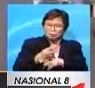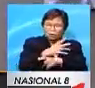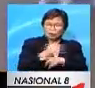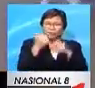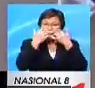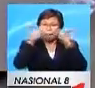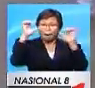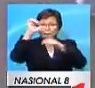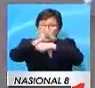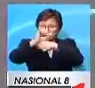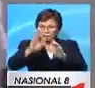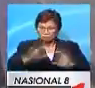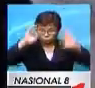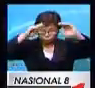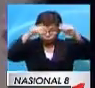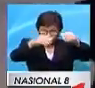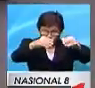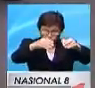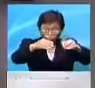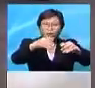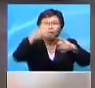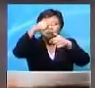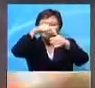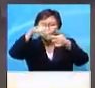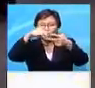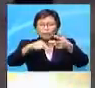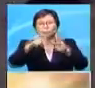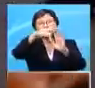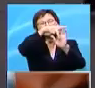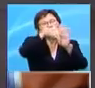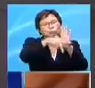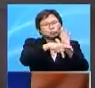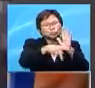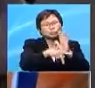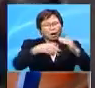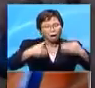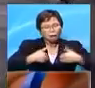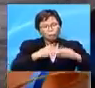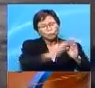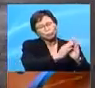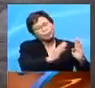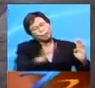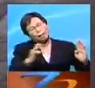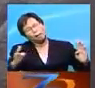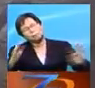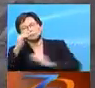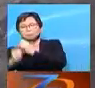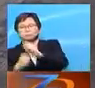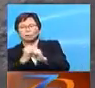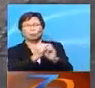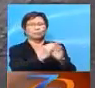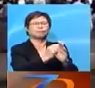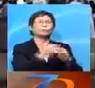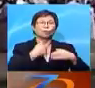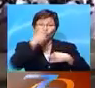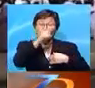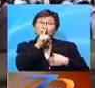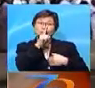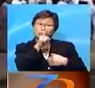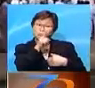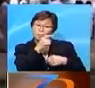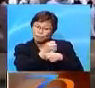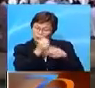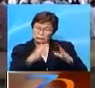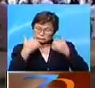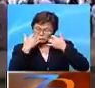kemahiran petugas diberi penekanan melalui beberapa Siri kursus yang diadakan sepanjang tahun ini bagi memastikan petugas haji yang